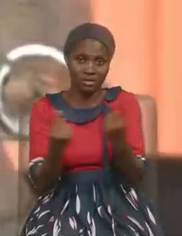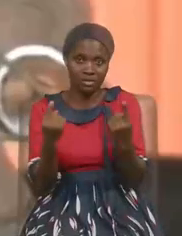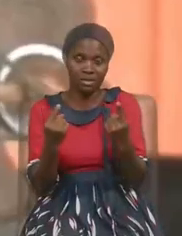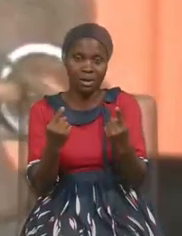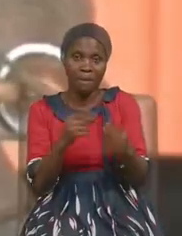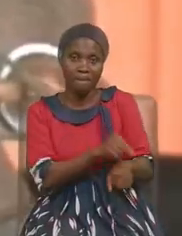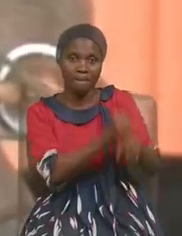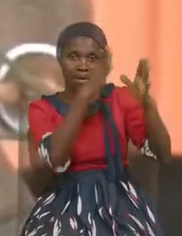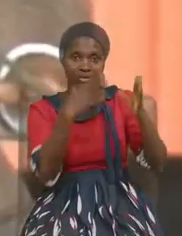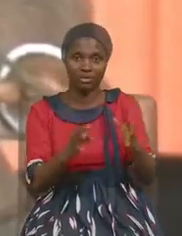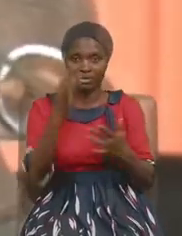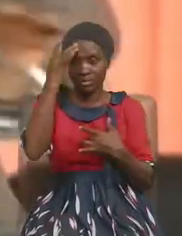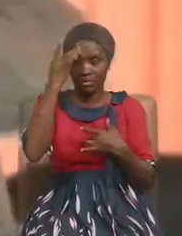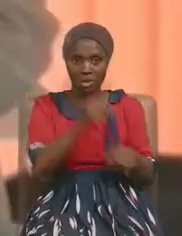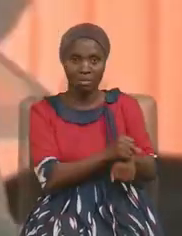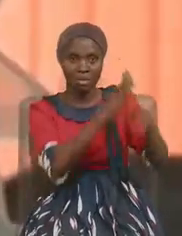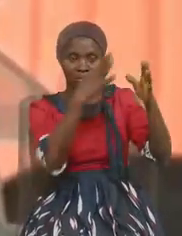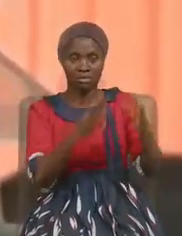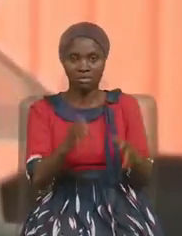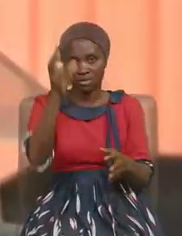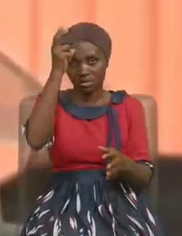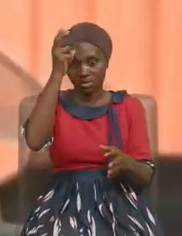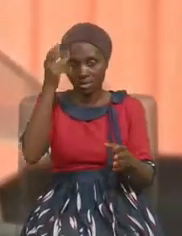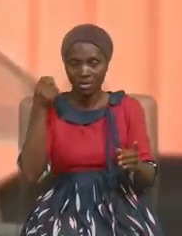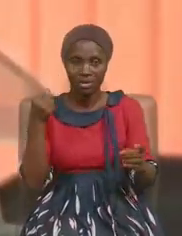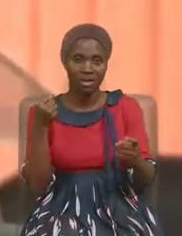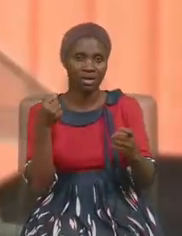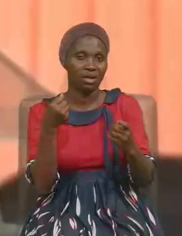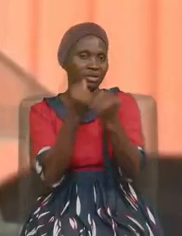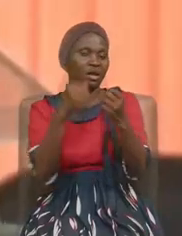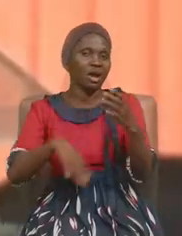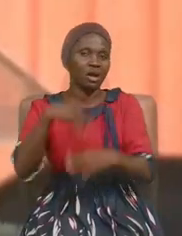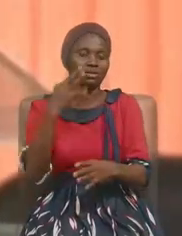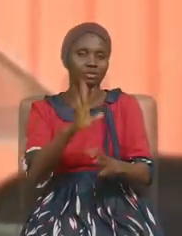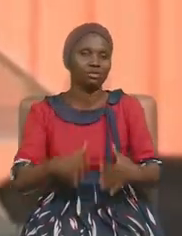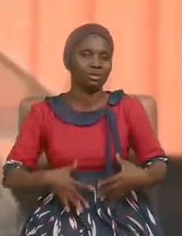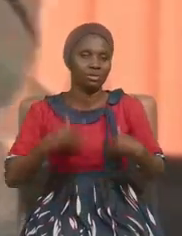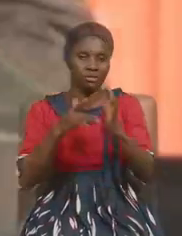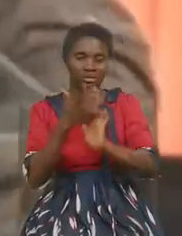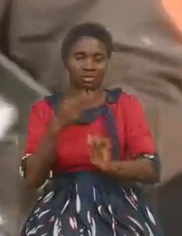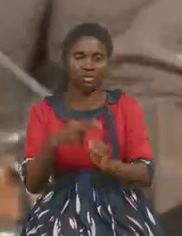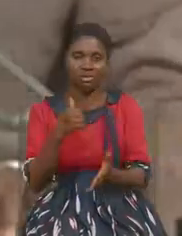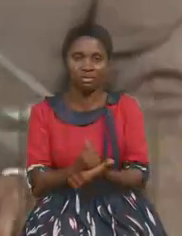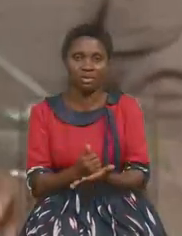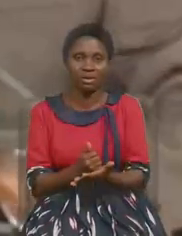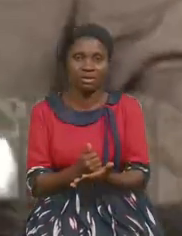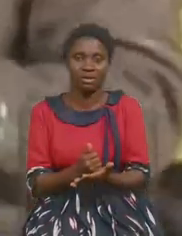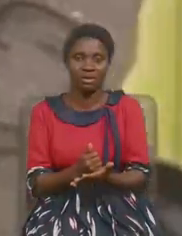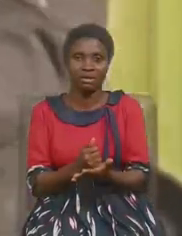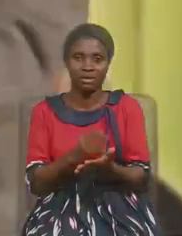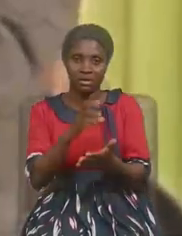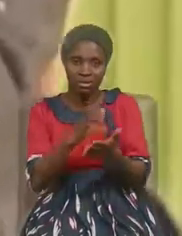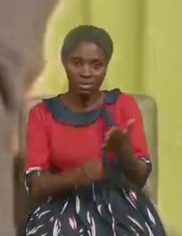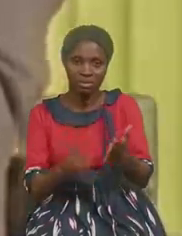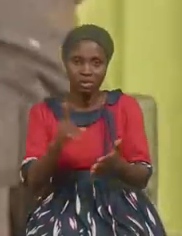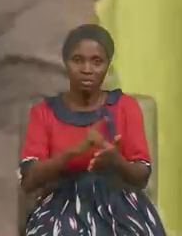maladie, montagnes des attaques sataniques. Il va tout balayer de ta vie au nom de Jésus. Chapitre 1,